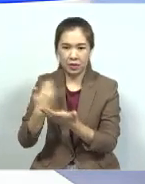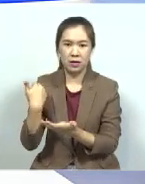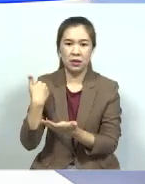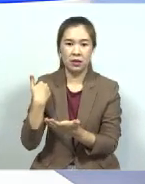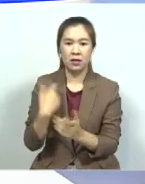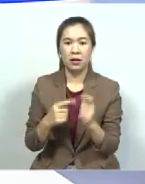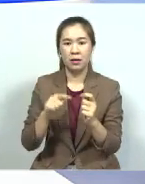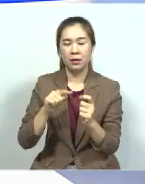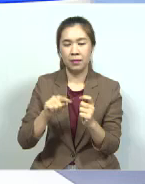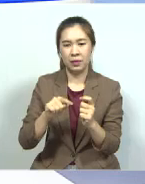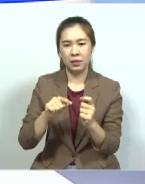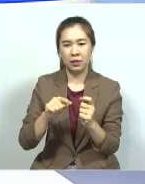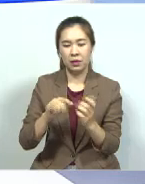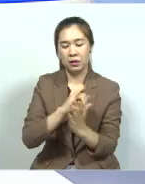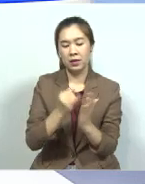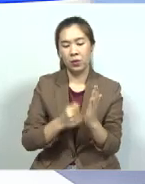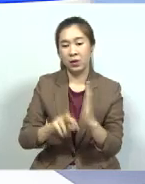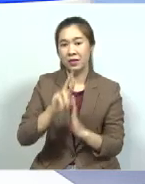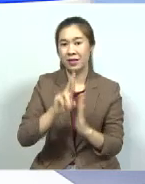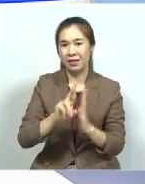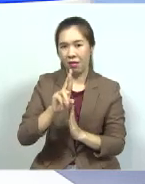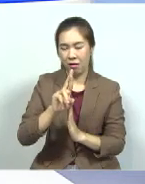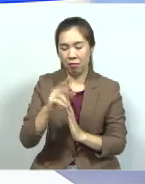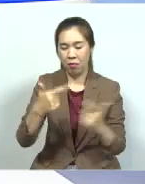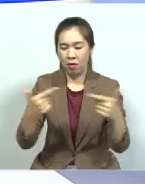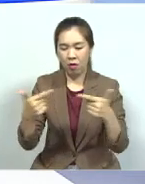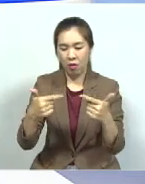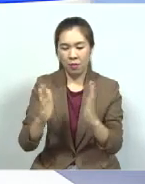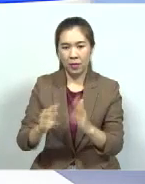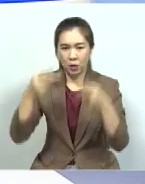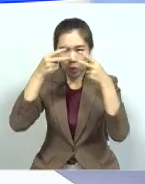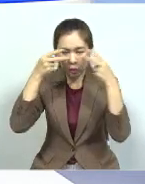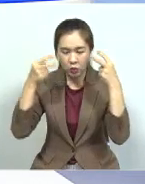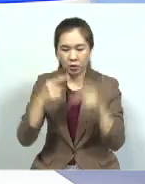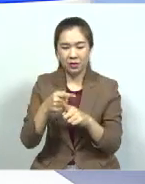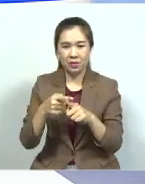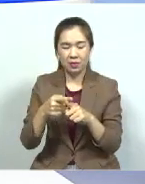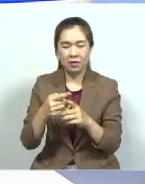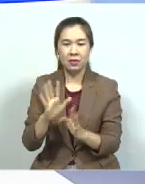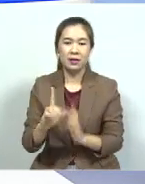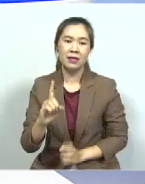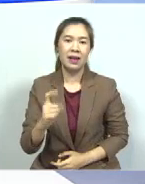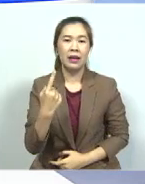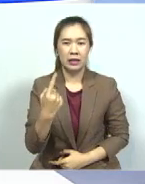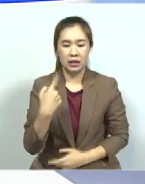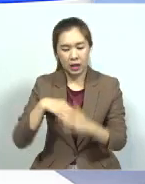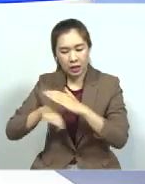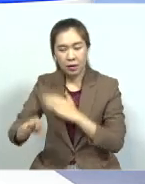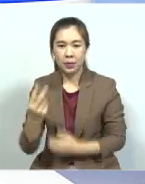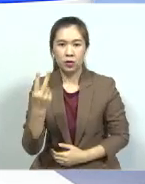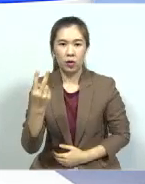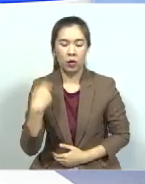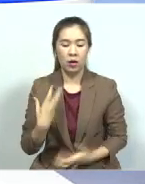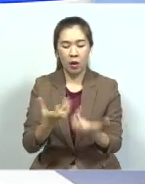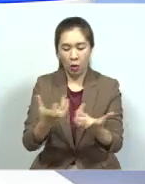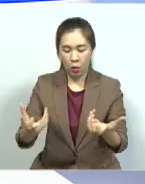ลเวียงเหนืออำเภอเวียงชัยจังหวัดเชียงรายปะทะกันครั้งนี้มีคนร้ายเสียชีวิตไป1คนหลบหนีไปได้2คนแต่ว่าของกล